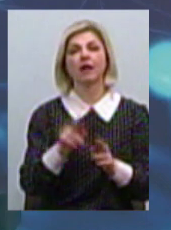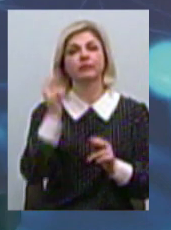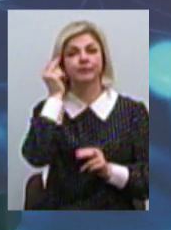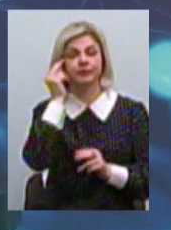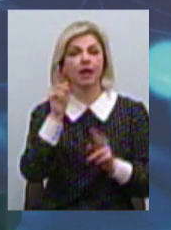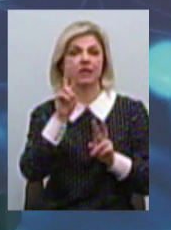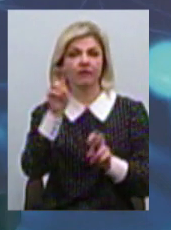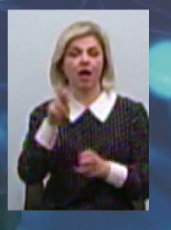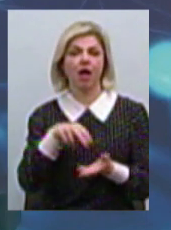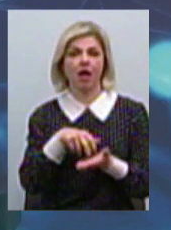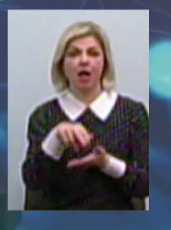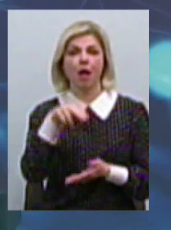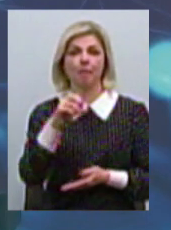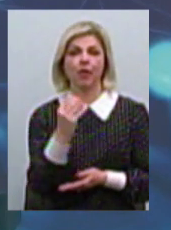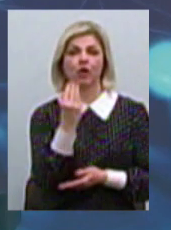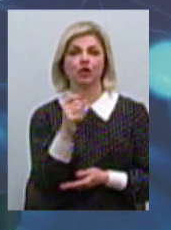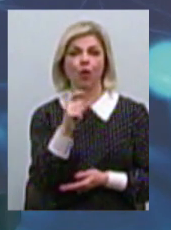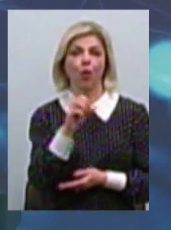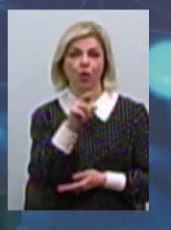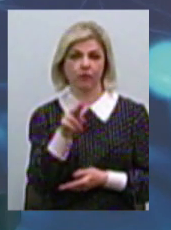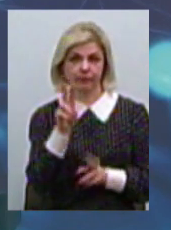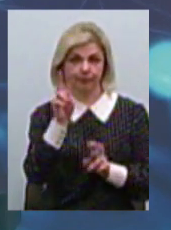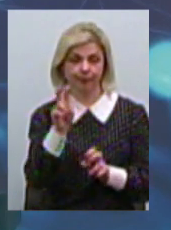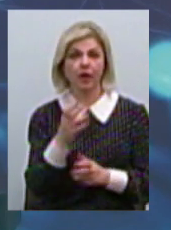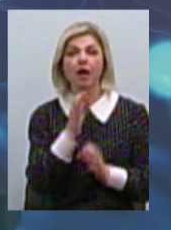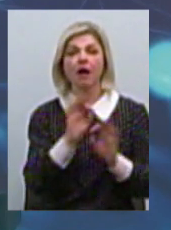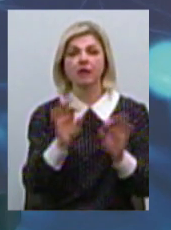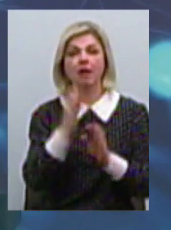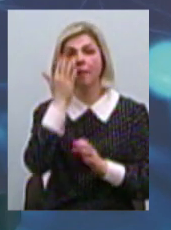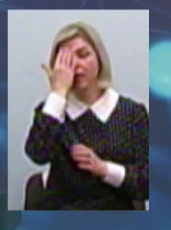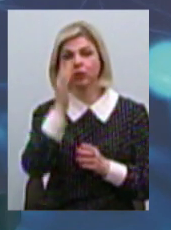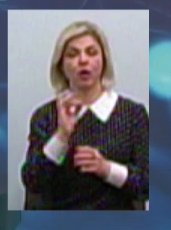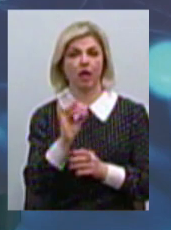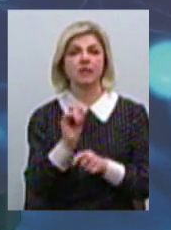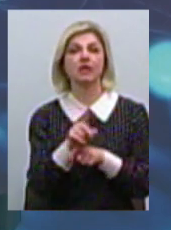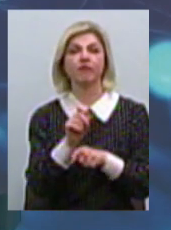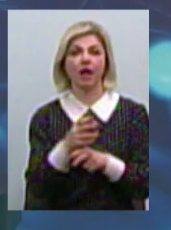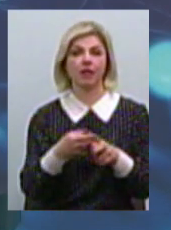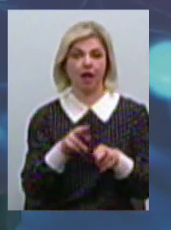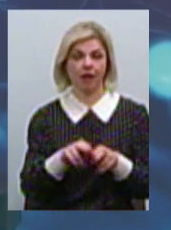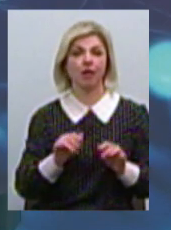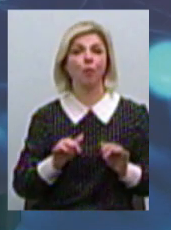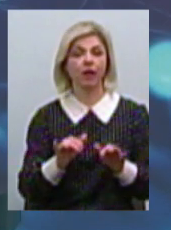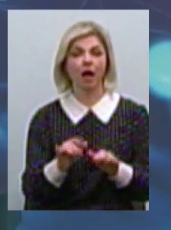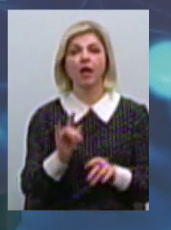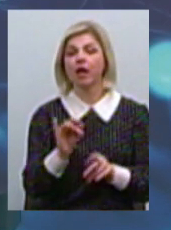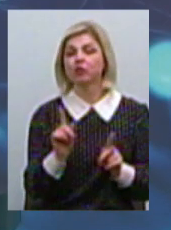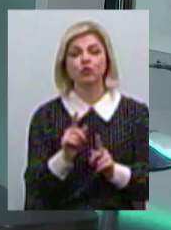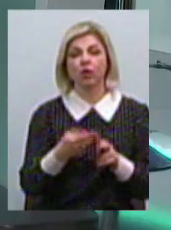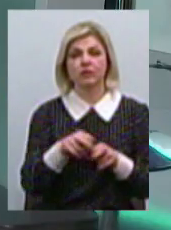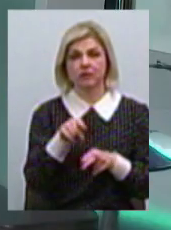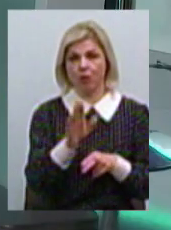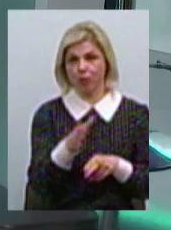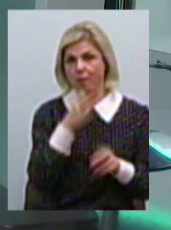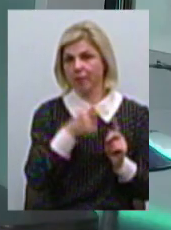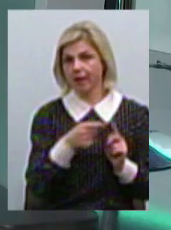назвою «Пішохід». Розкажіть про мету та завдання цієї операції і які заходи передбачаються у цей період. Будь